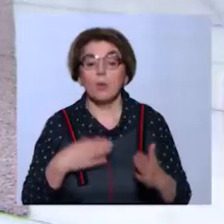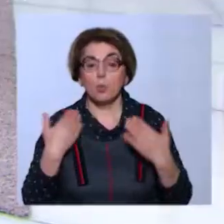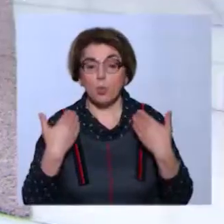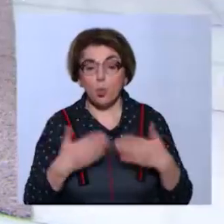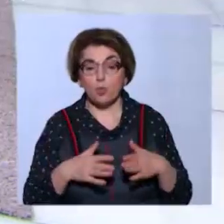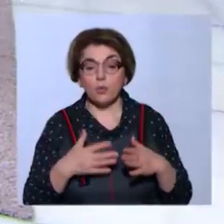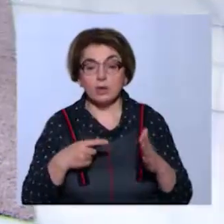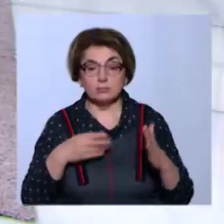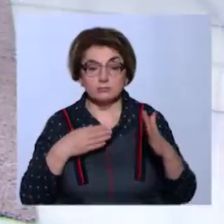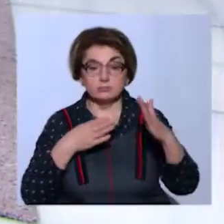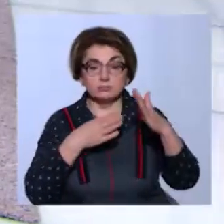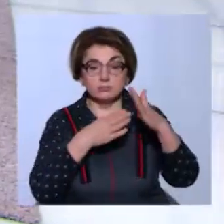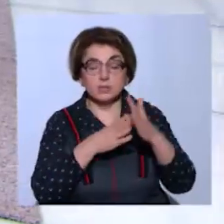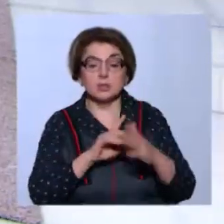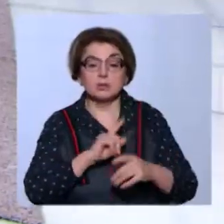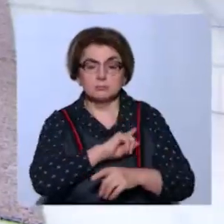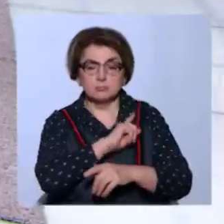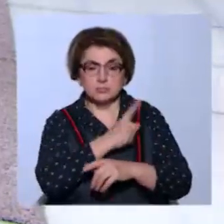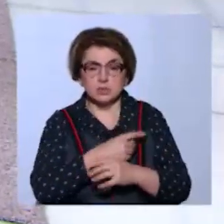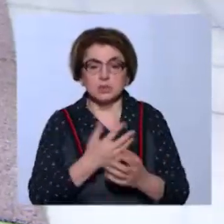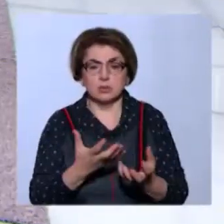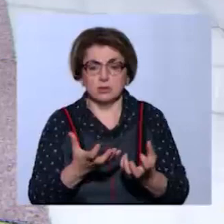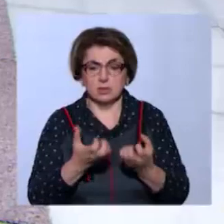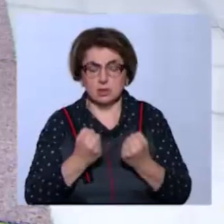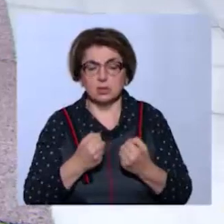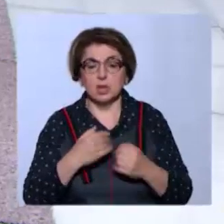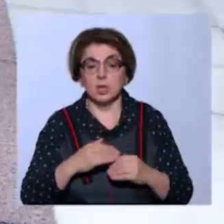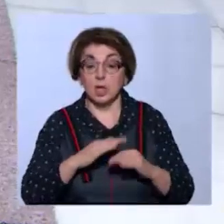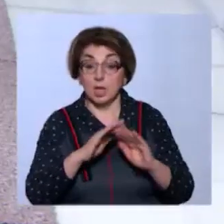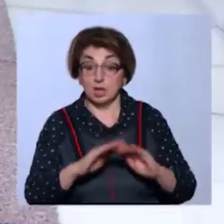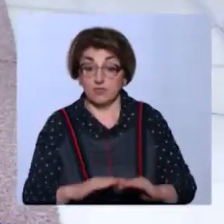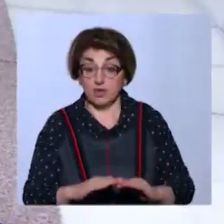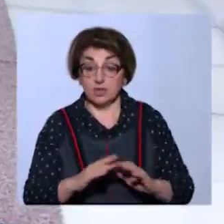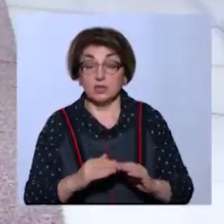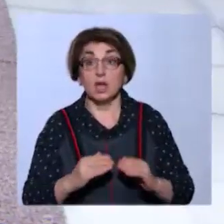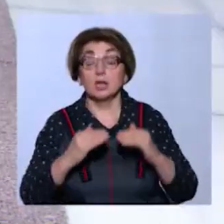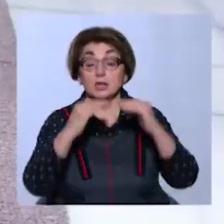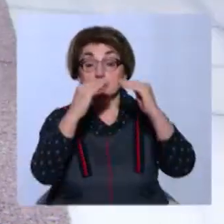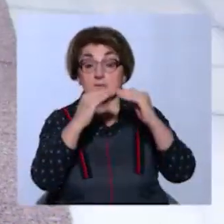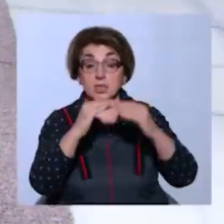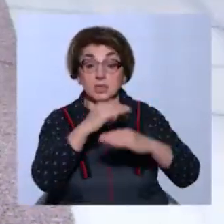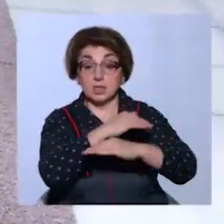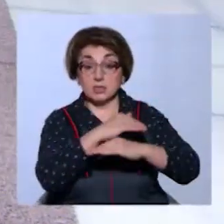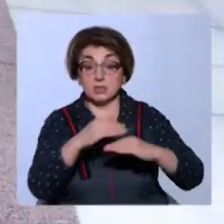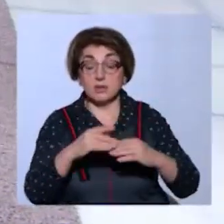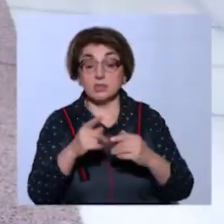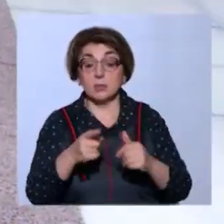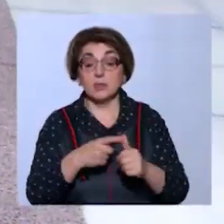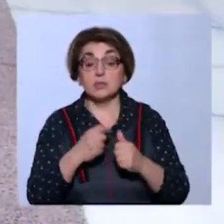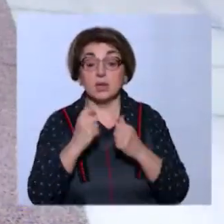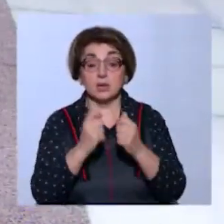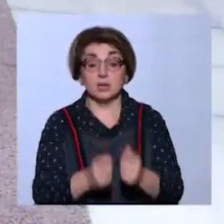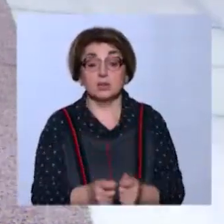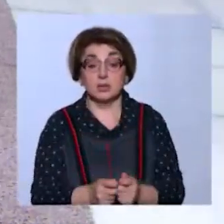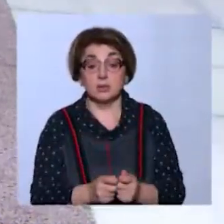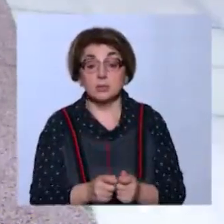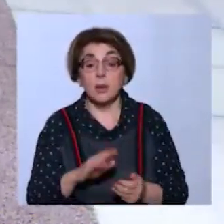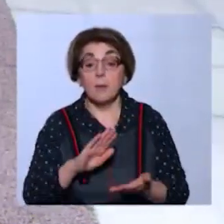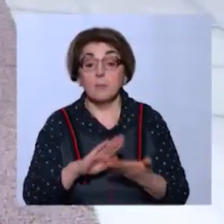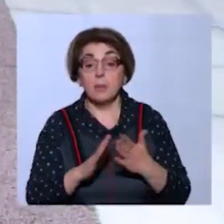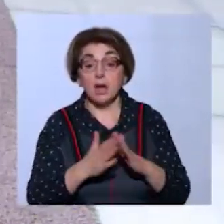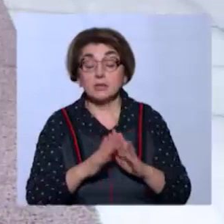მიაღწევს იგი გამძლეობის ქვედა და ზედა ზღვარს, ამას ქვია